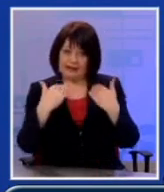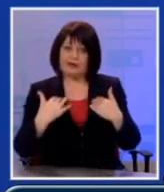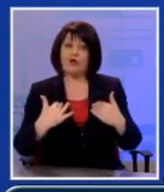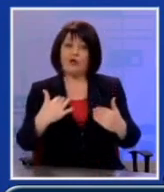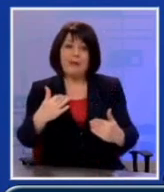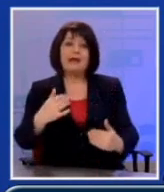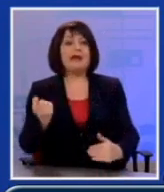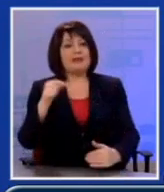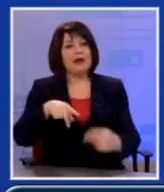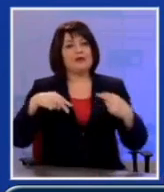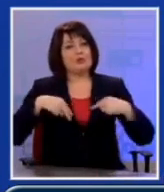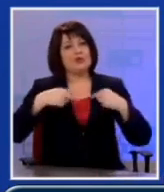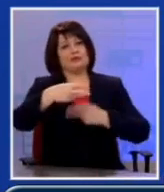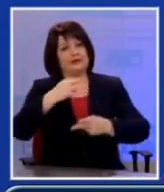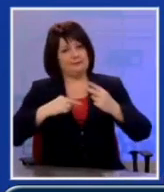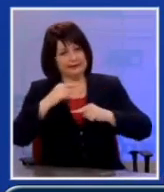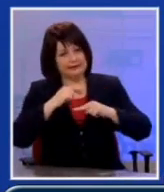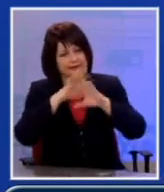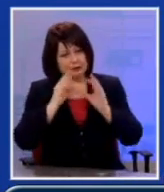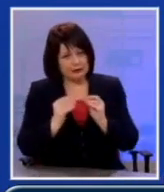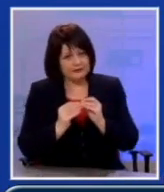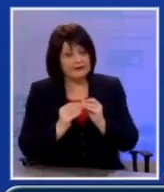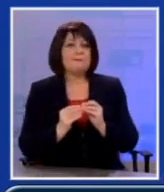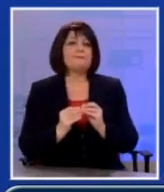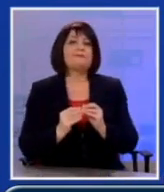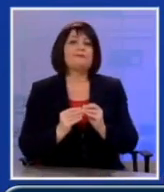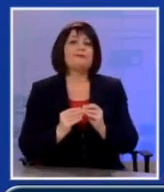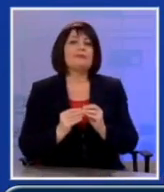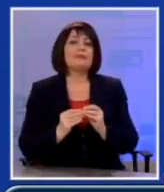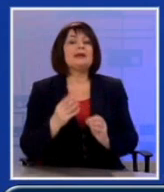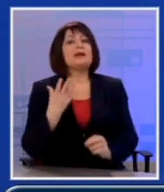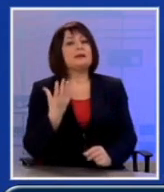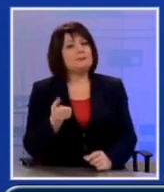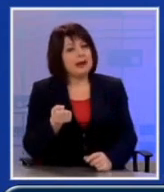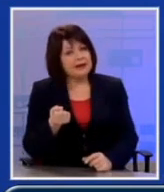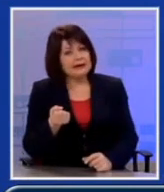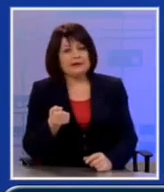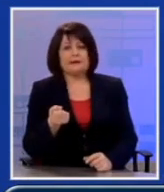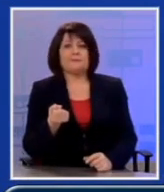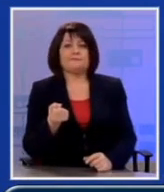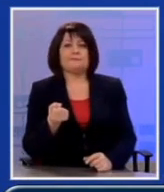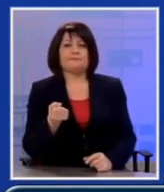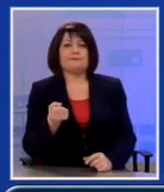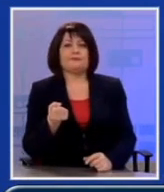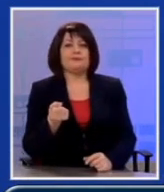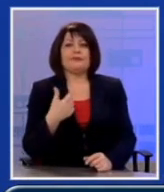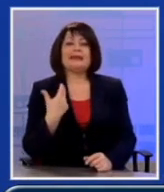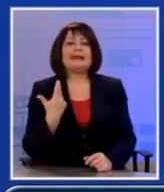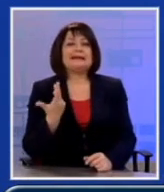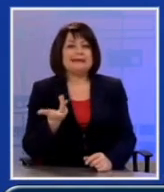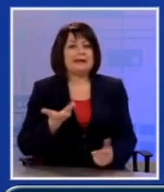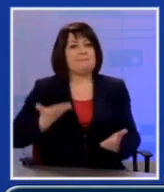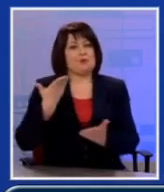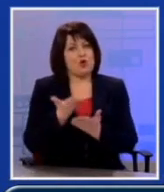δηλαδή κοινοβουλευτικού ελέγχου, υπάρχει η εξής